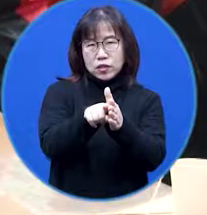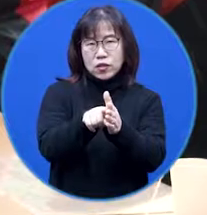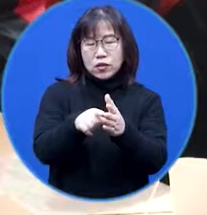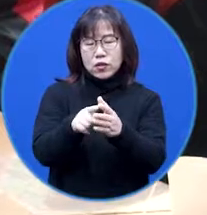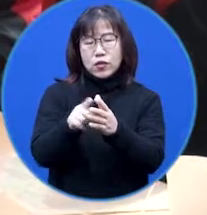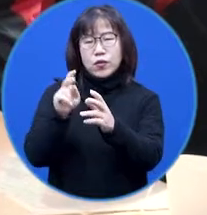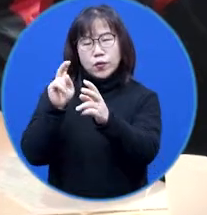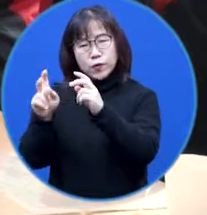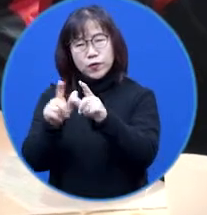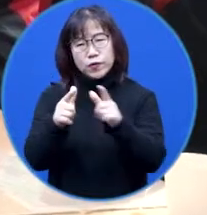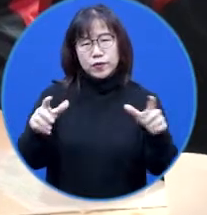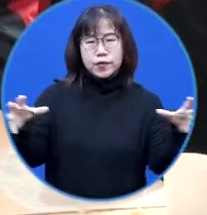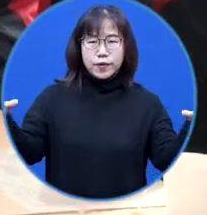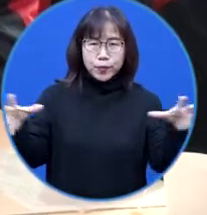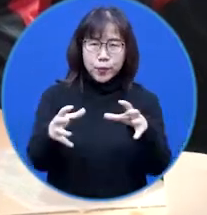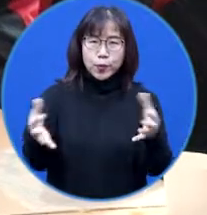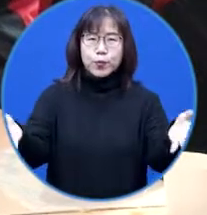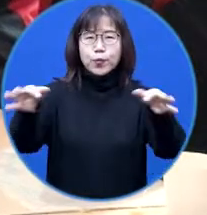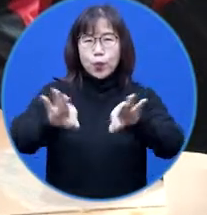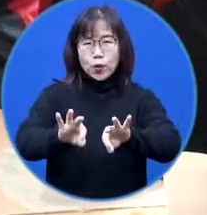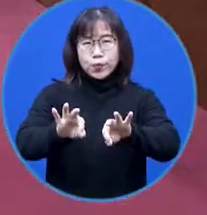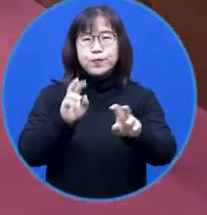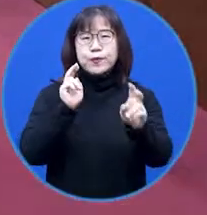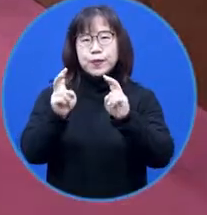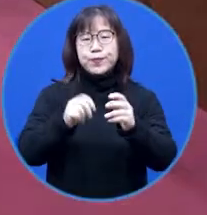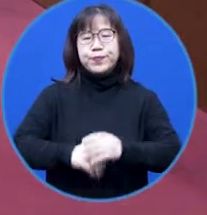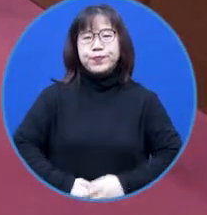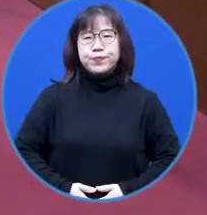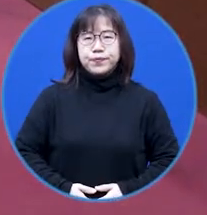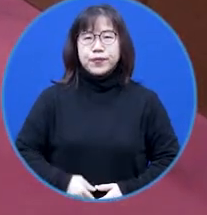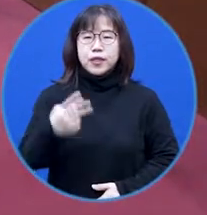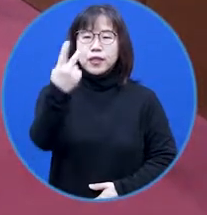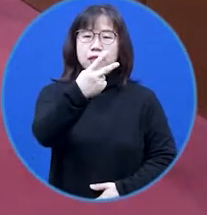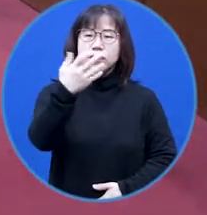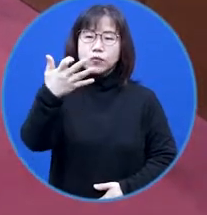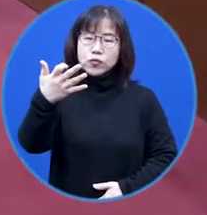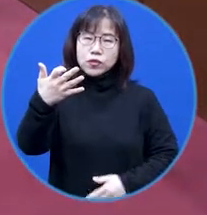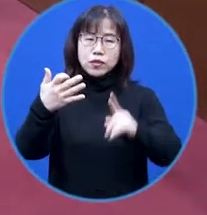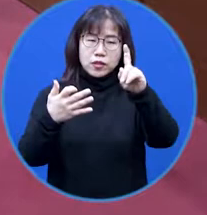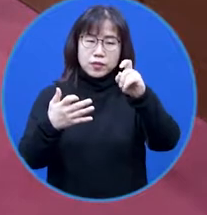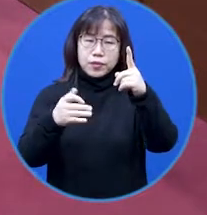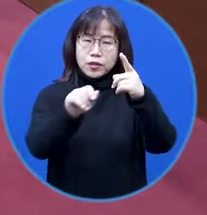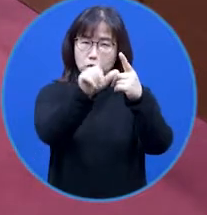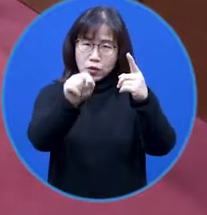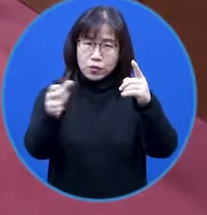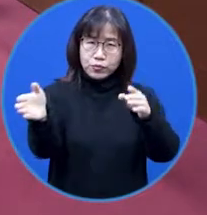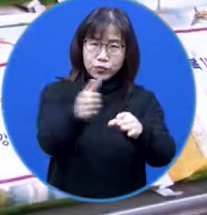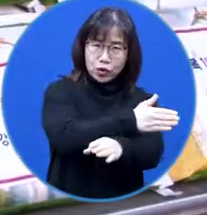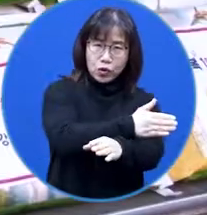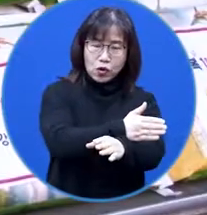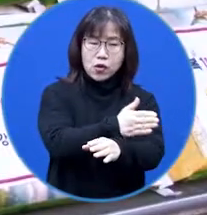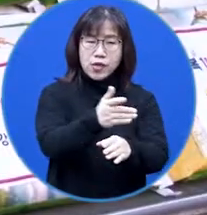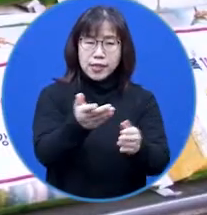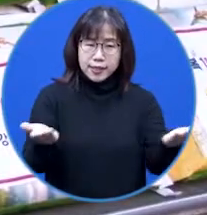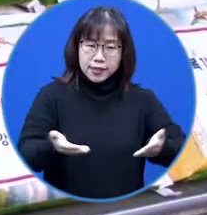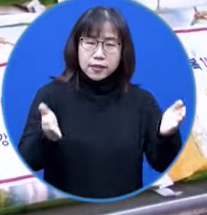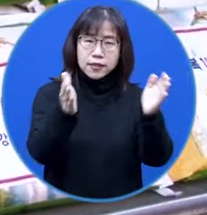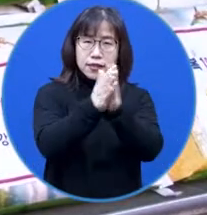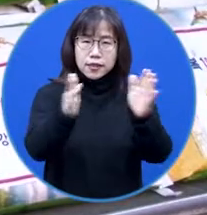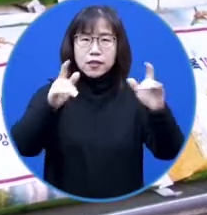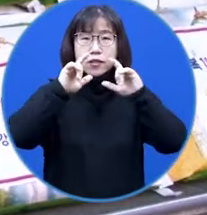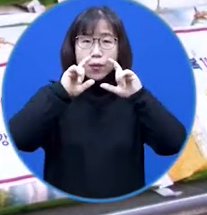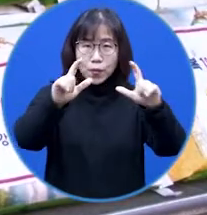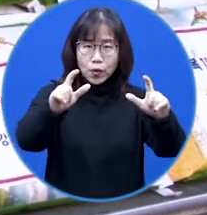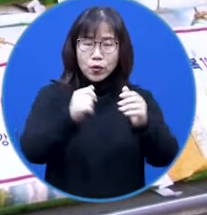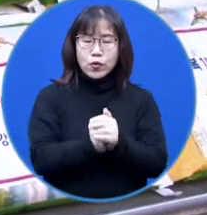함께 진행하는 모금 사업입니다. 강서구는 2019년 11월 사업 선포식을 시작으로 3개월